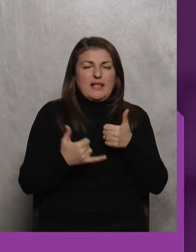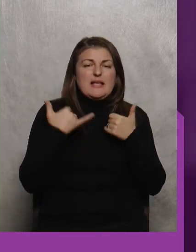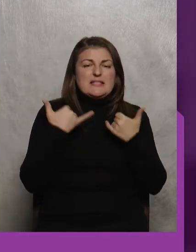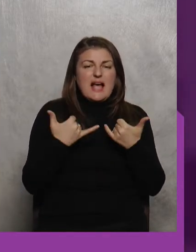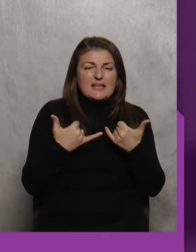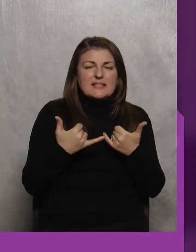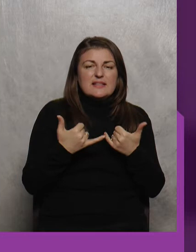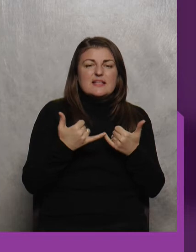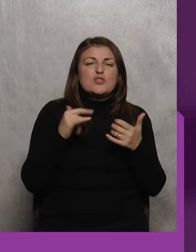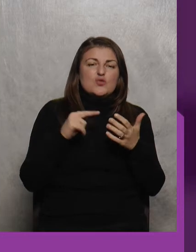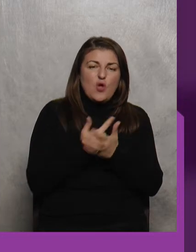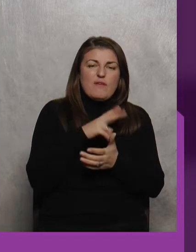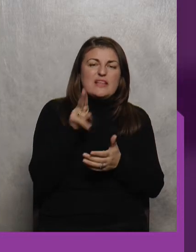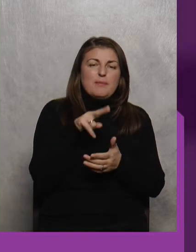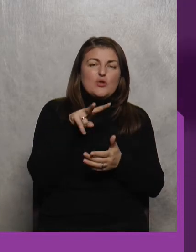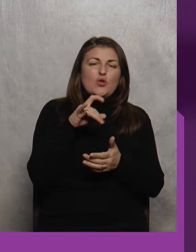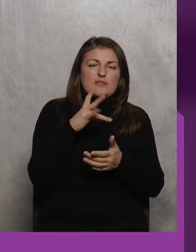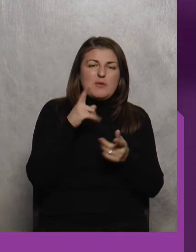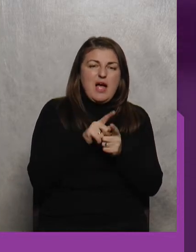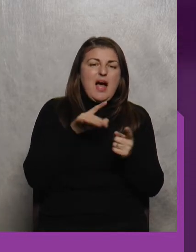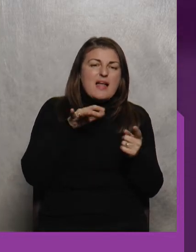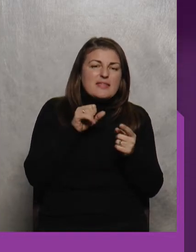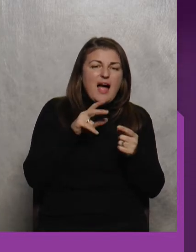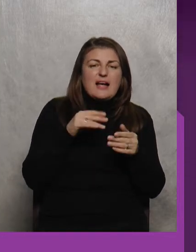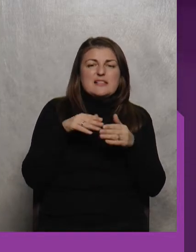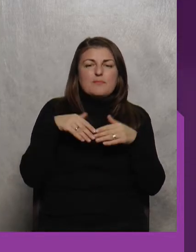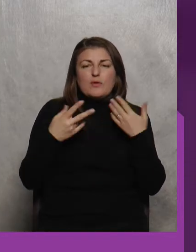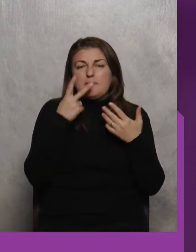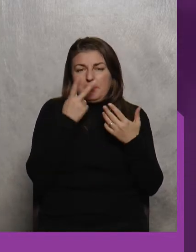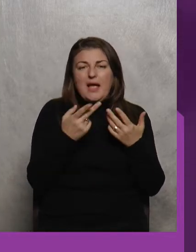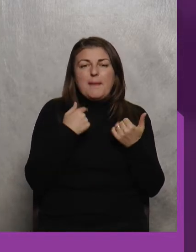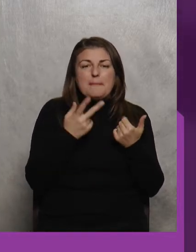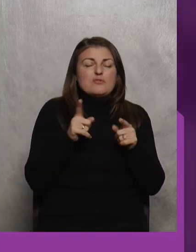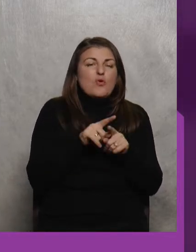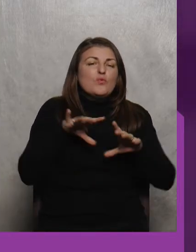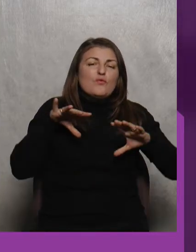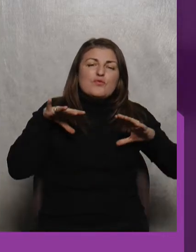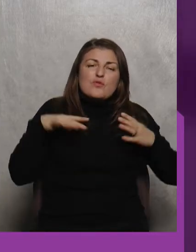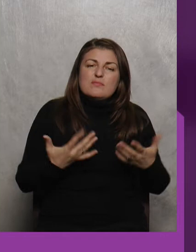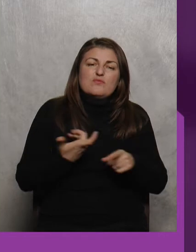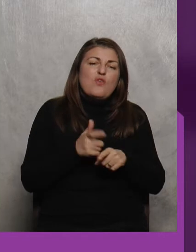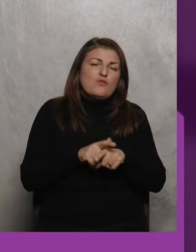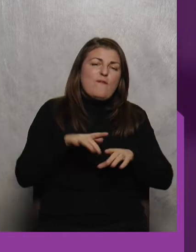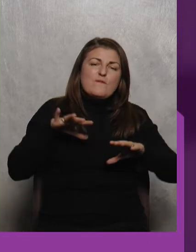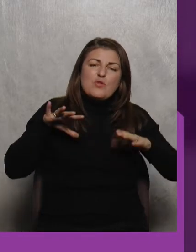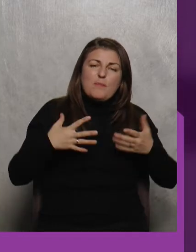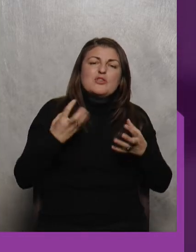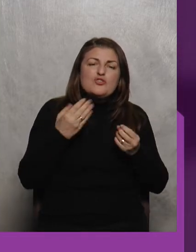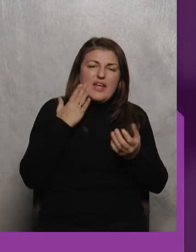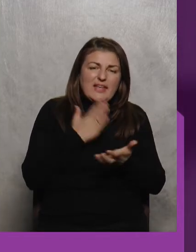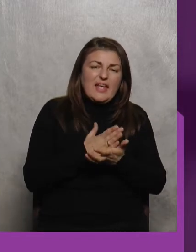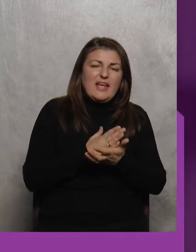Зараз знову Дмитро Луцишин. Знову атака з боку. Так, як бачимо, втомилася. Ще є